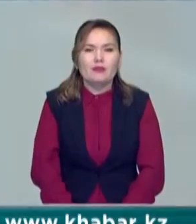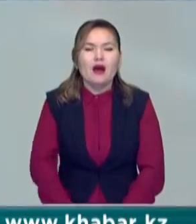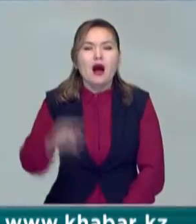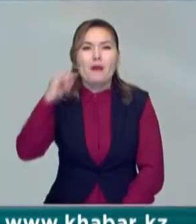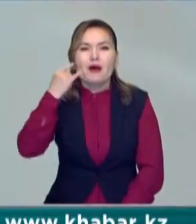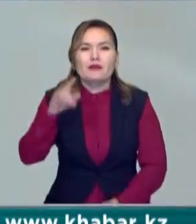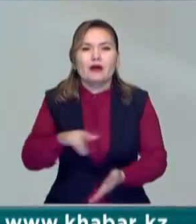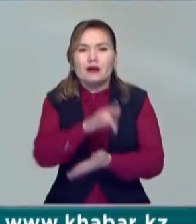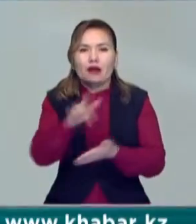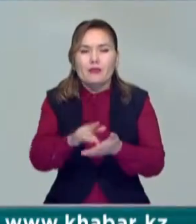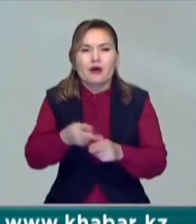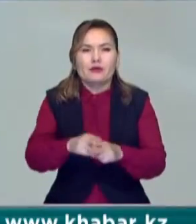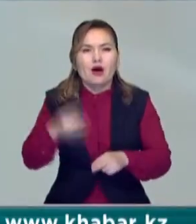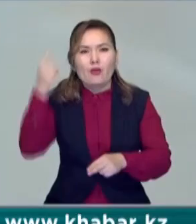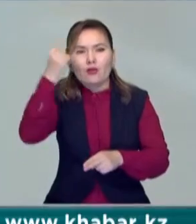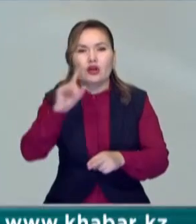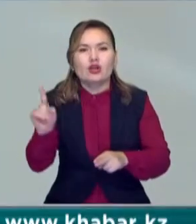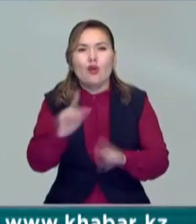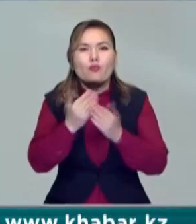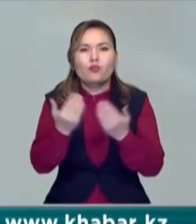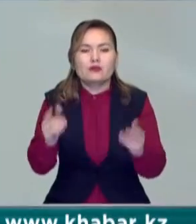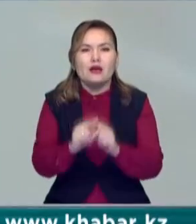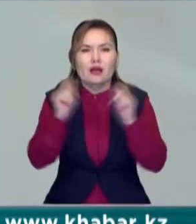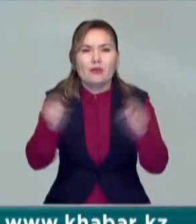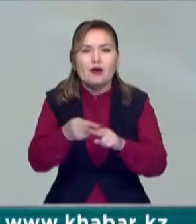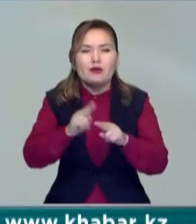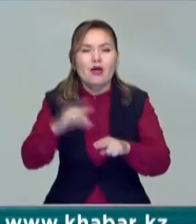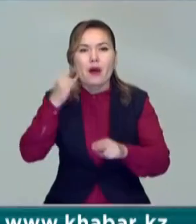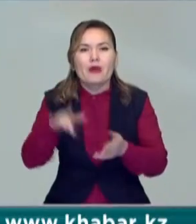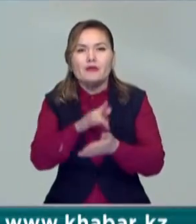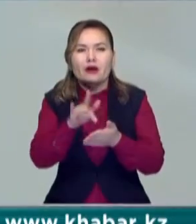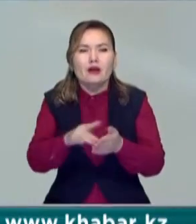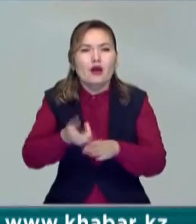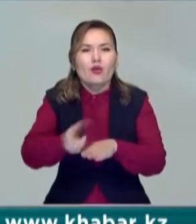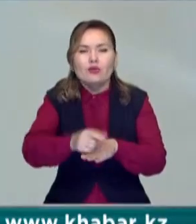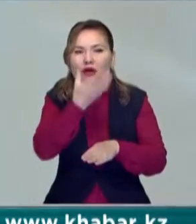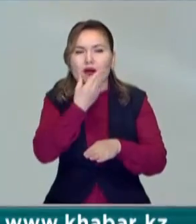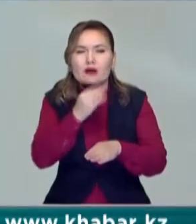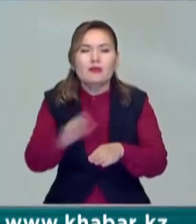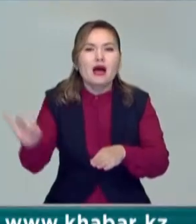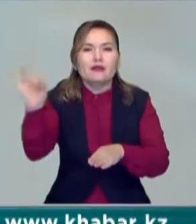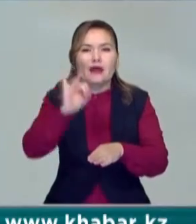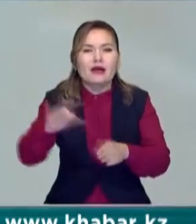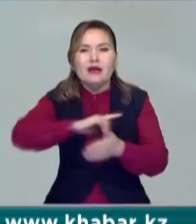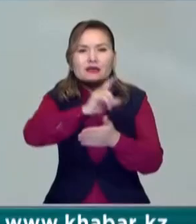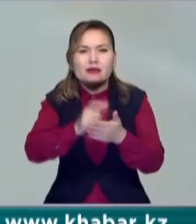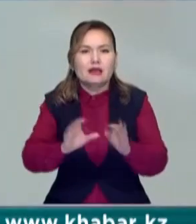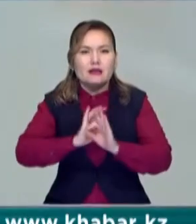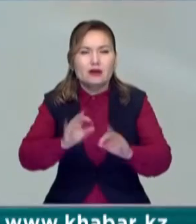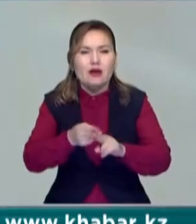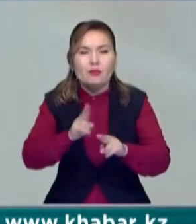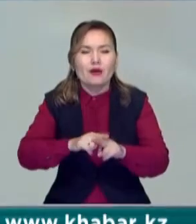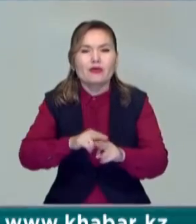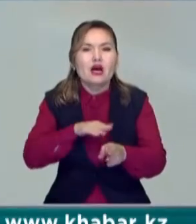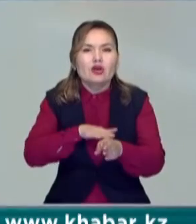Павлодарда заманауи мультимедиалық музей ашылды. Ол Ертіс өңірінің ертегіге бергісіз ғажайып тарихынан сыр шертеді. Мәдени нысан